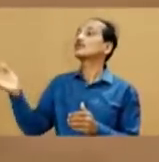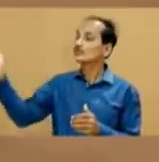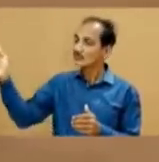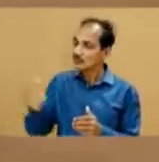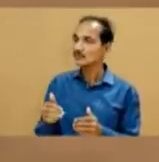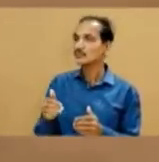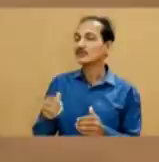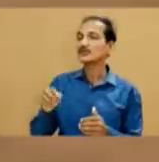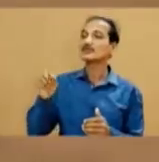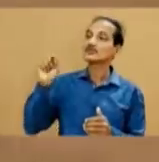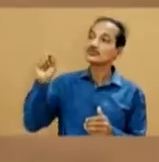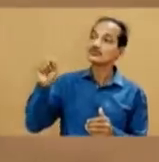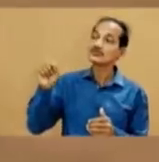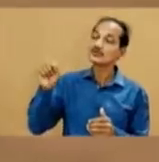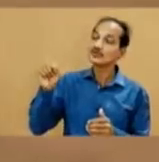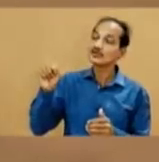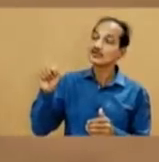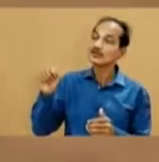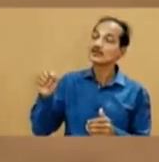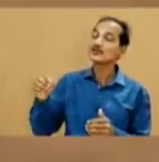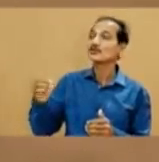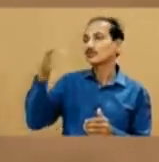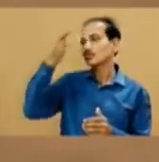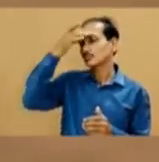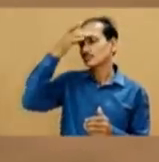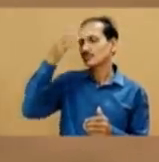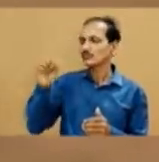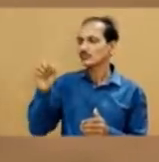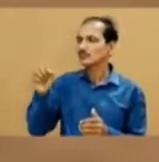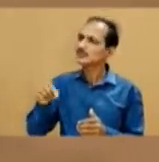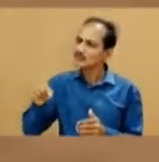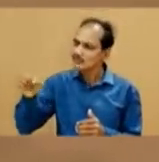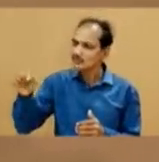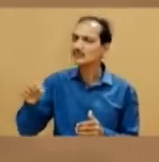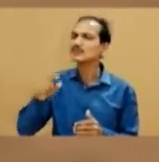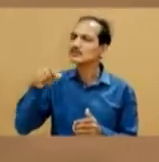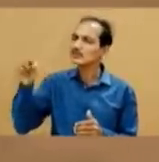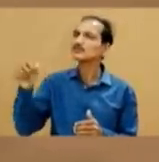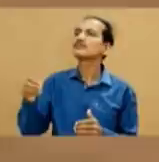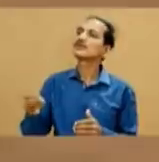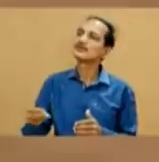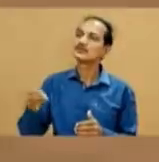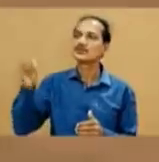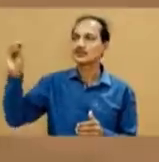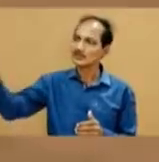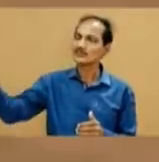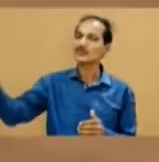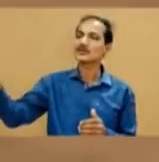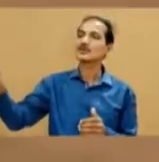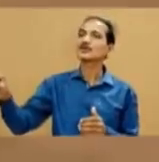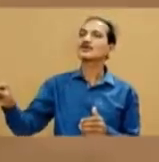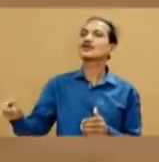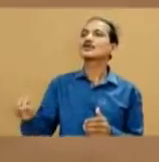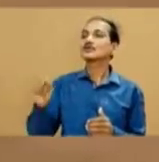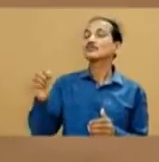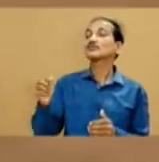କଷ୍ଟ ଅଛି, କିନ୍ତୁ ସେଇଟା ବି ଆମେ ଠିକ୍ ସମୟରେ କେମିତି ଆମେ ସିଲିଣ୍ଡର ଯୋଗାଇ ପାରିବୁ ସେ ସବୁ ଚେଷ୍ଟାରେ ଲାଗୁଛୁ। ଆର୍